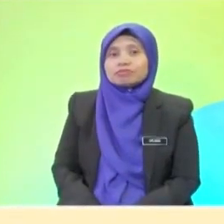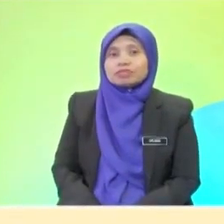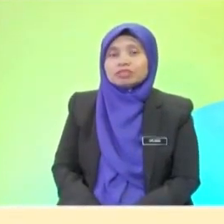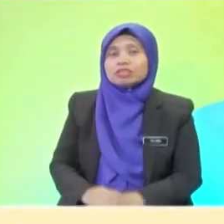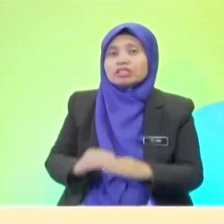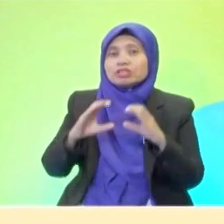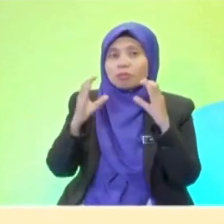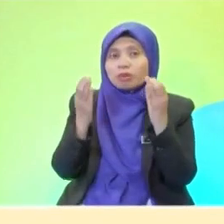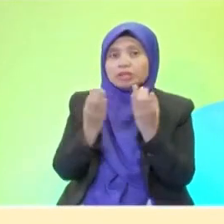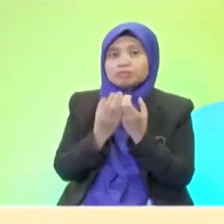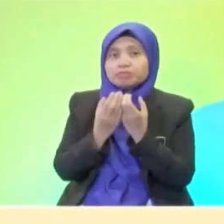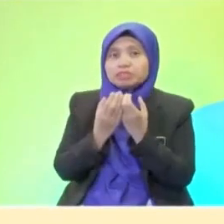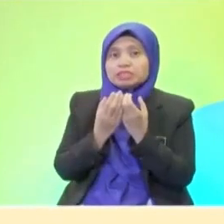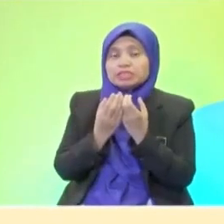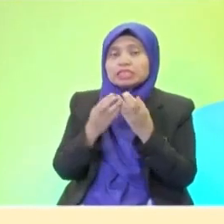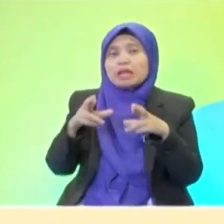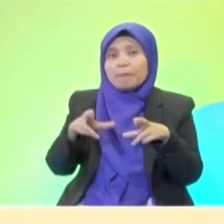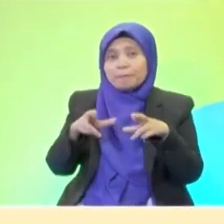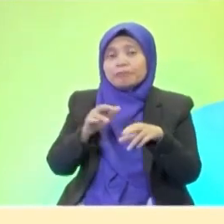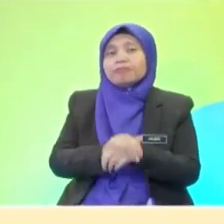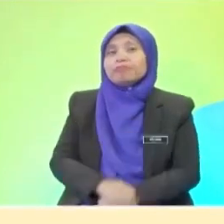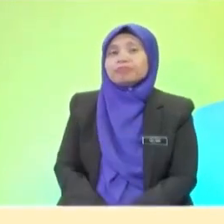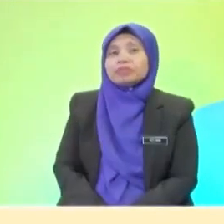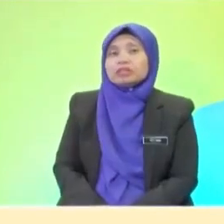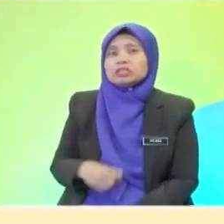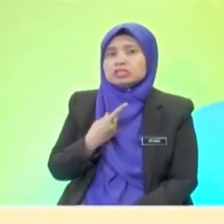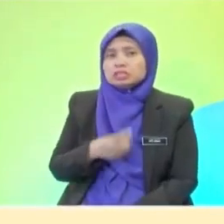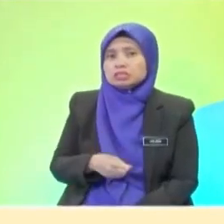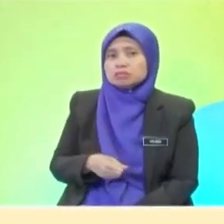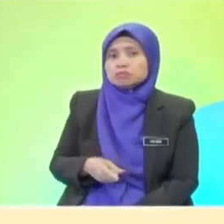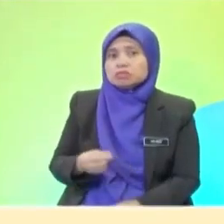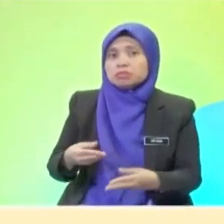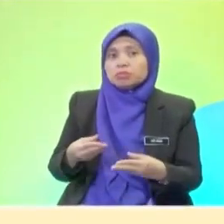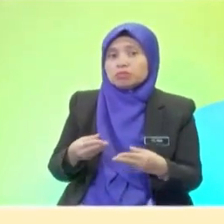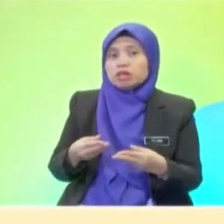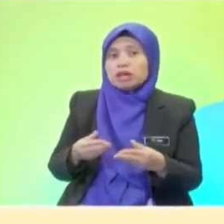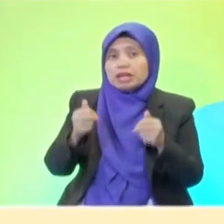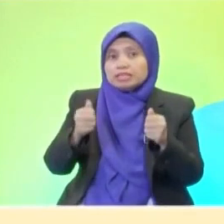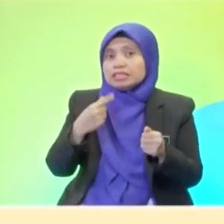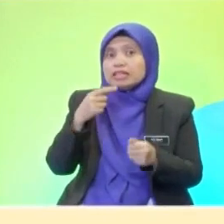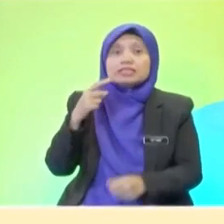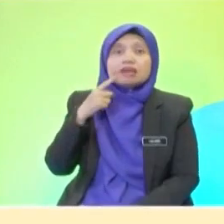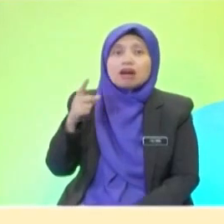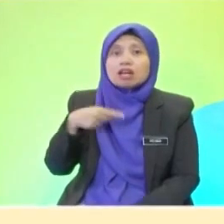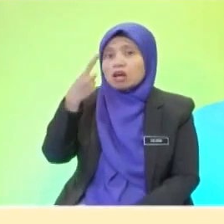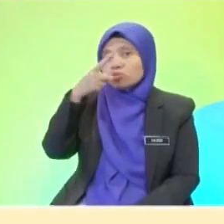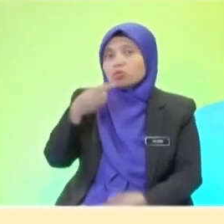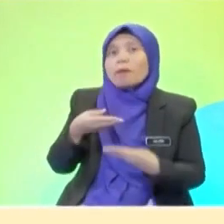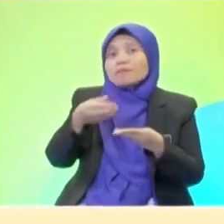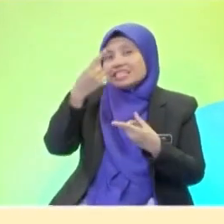saya pilih kumpulan kita persilahkan ahlinya Azzahra untuk memberikan